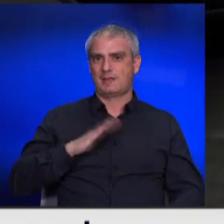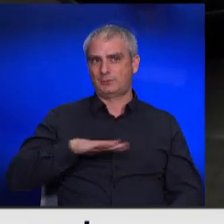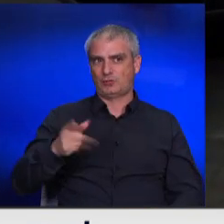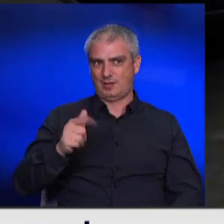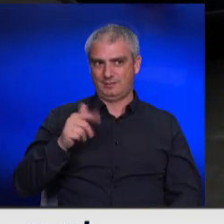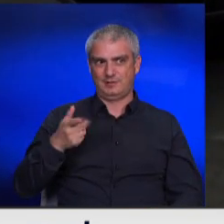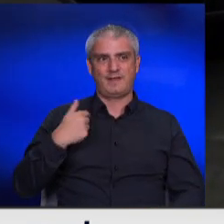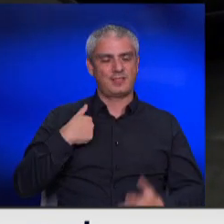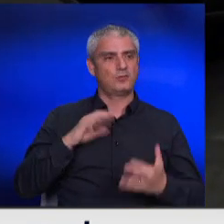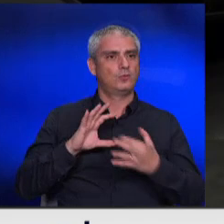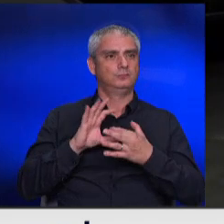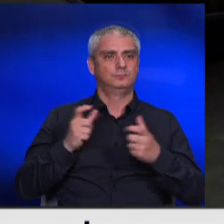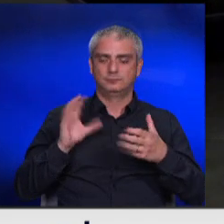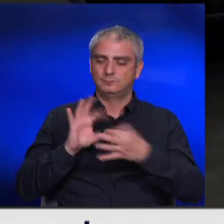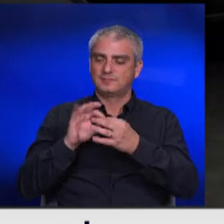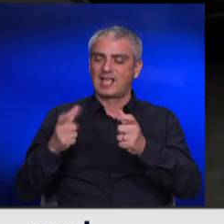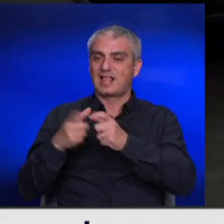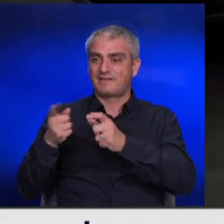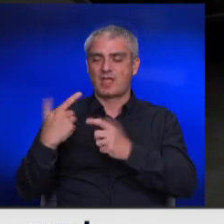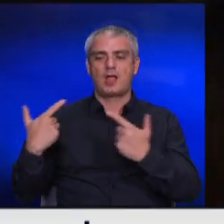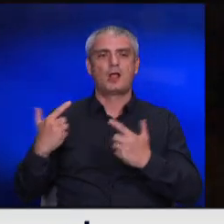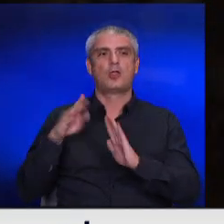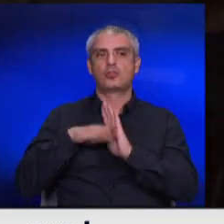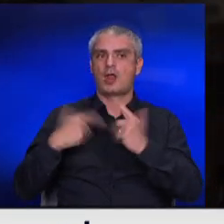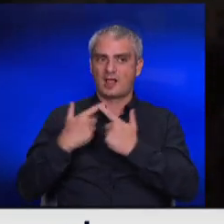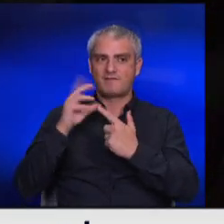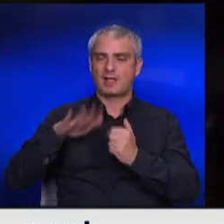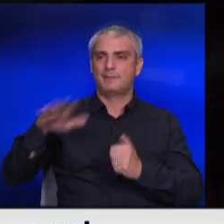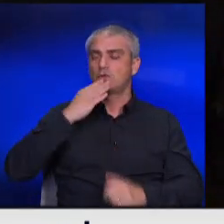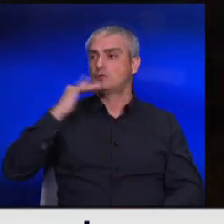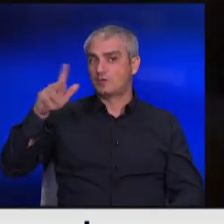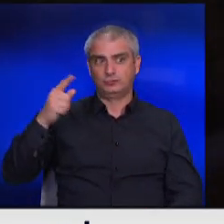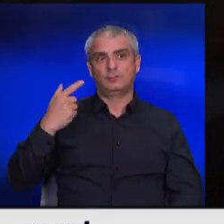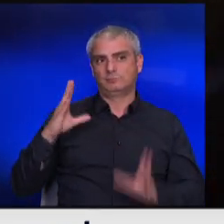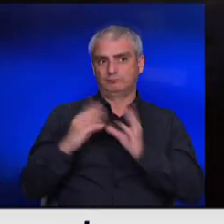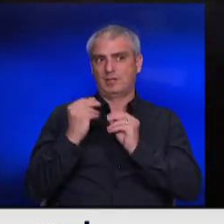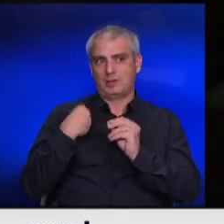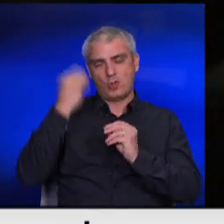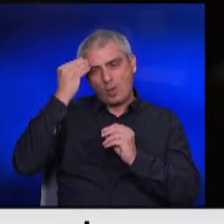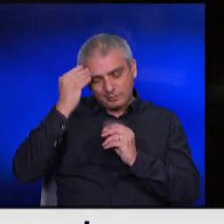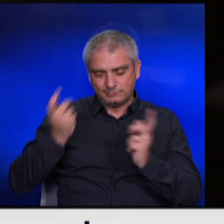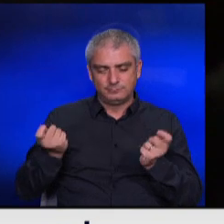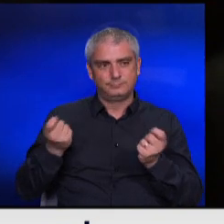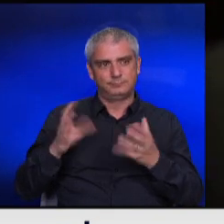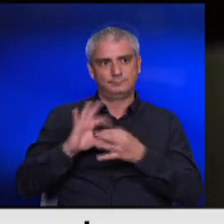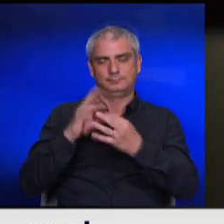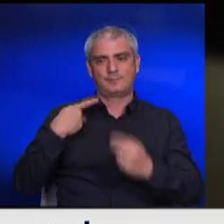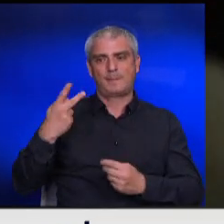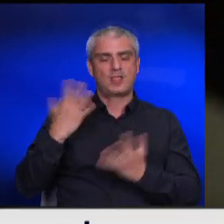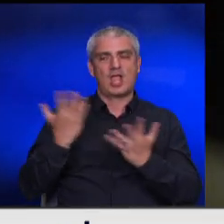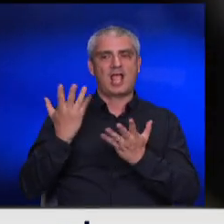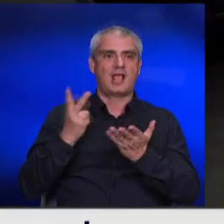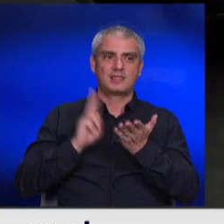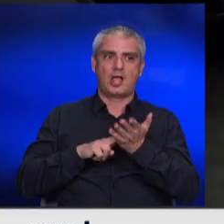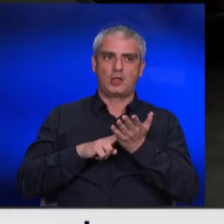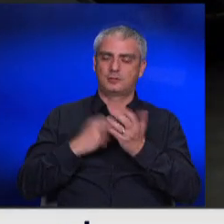אנחנו חוברים לחטיבה בכל נוהל קרב רלוונטי, גם בגזרה של היוש, וביחד איתם אנחנו לומדים וסוגרים בינינו איך נכון